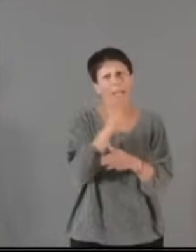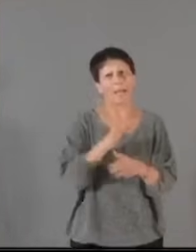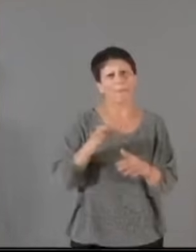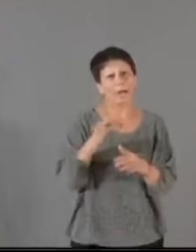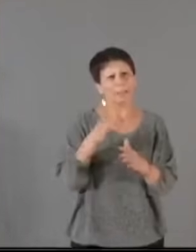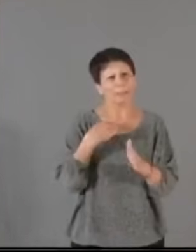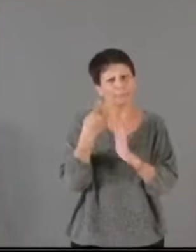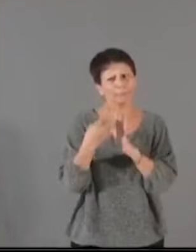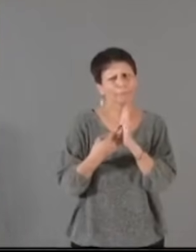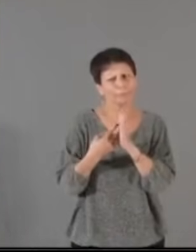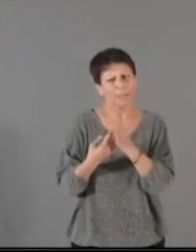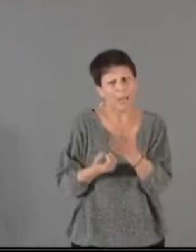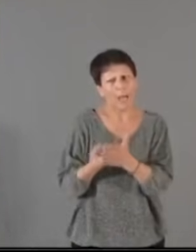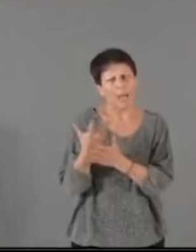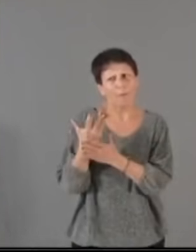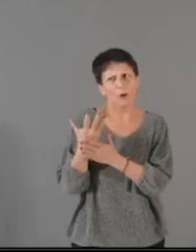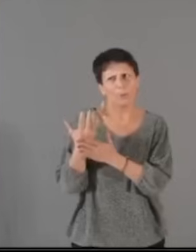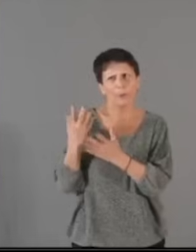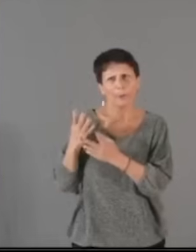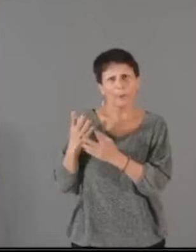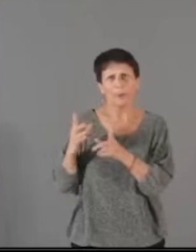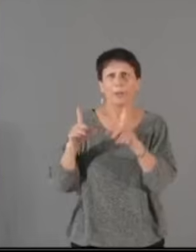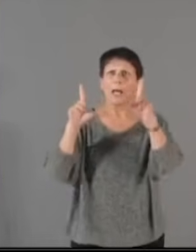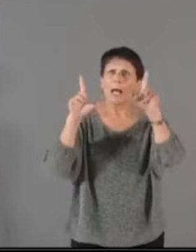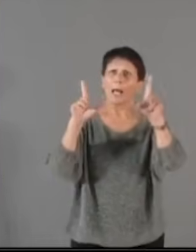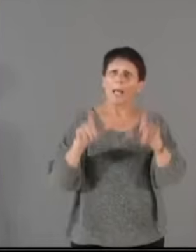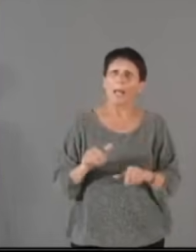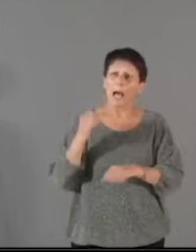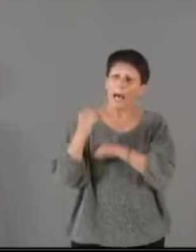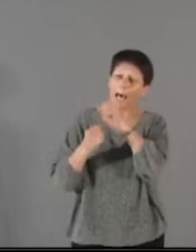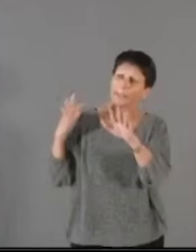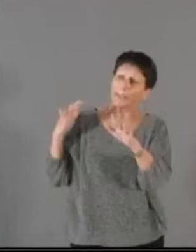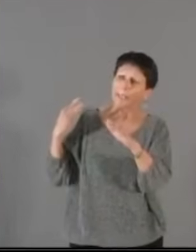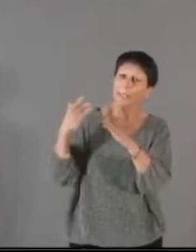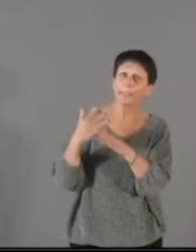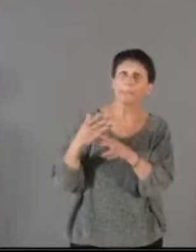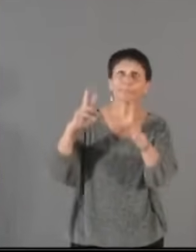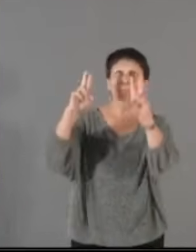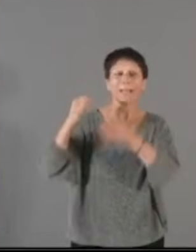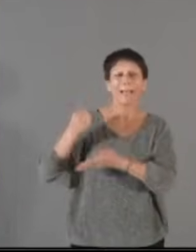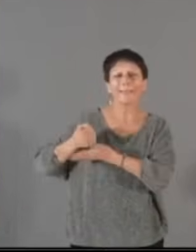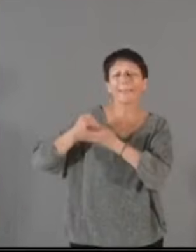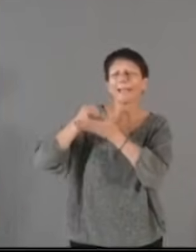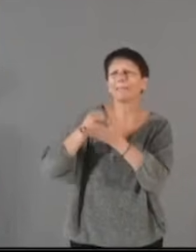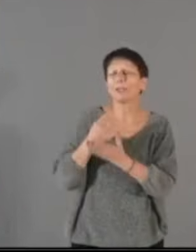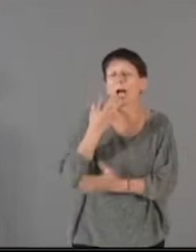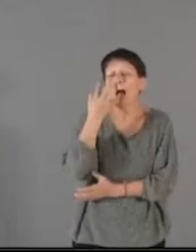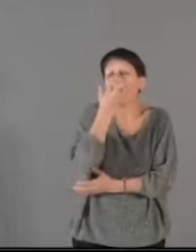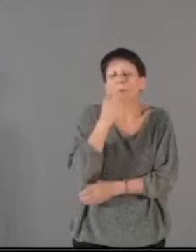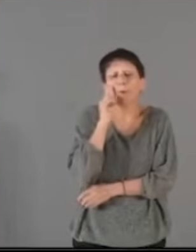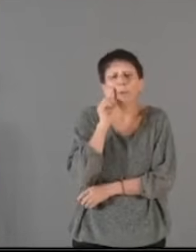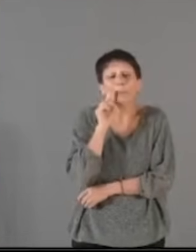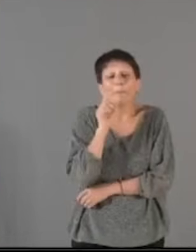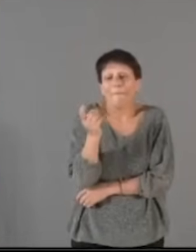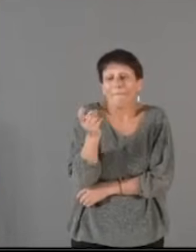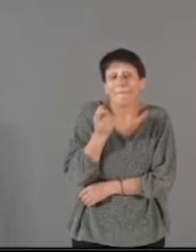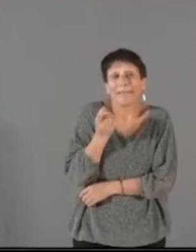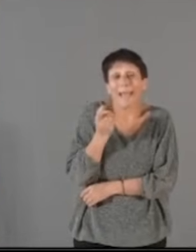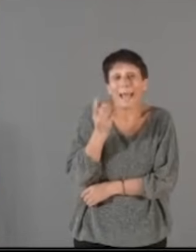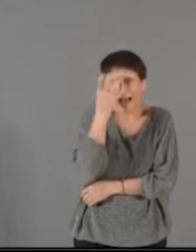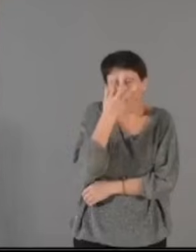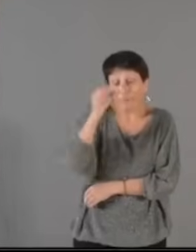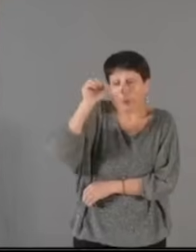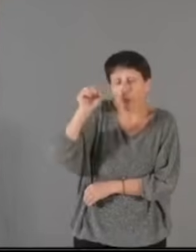quelques années, il est importé une tradition épouvantable pour les femmes qui nous vient d'Afrique